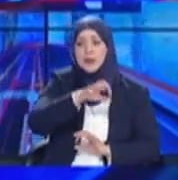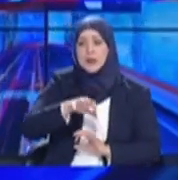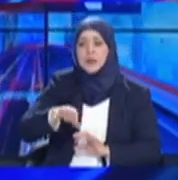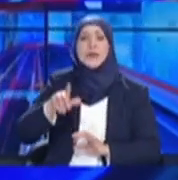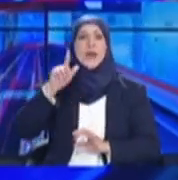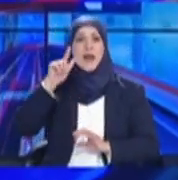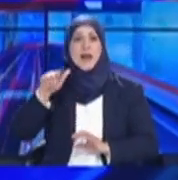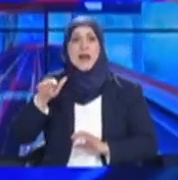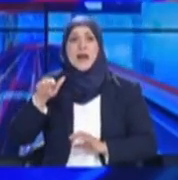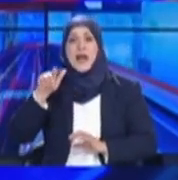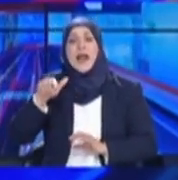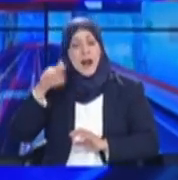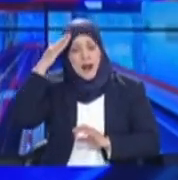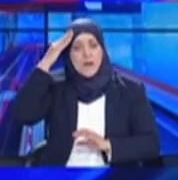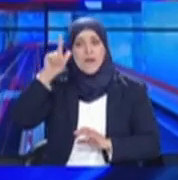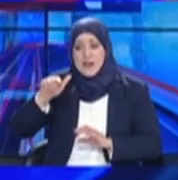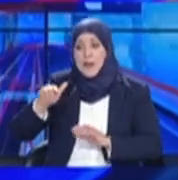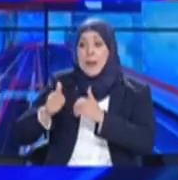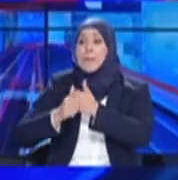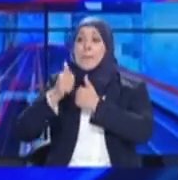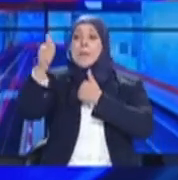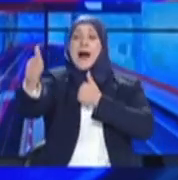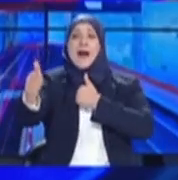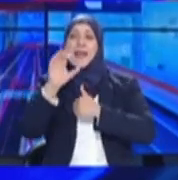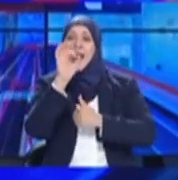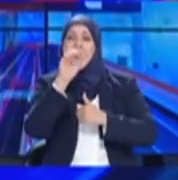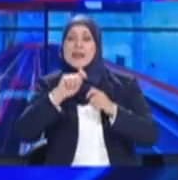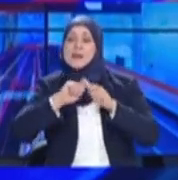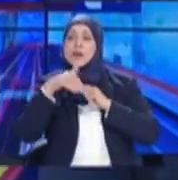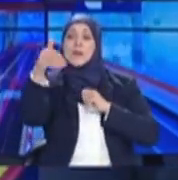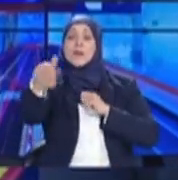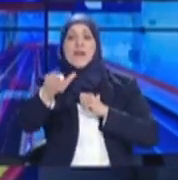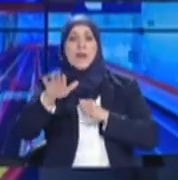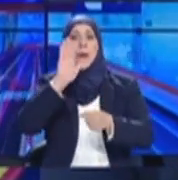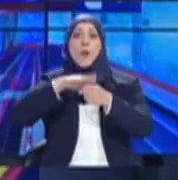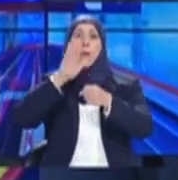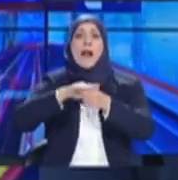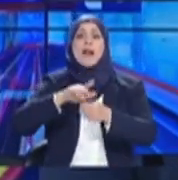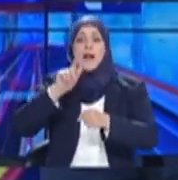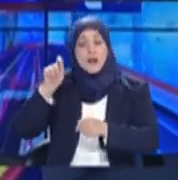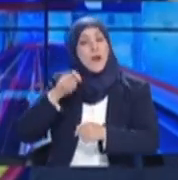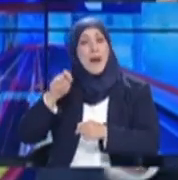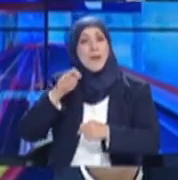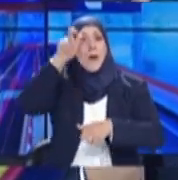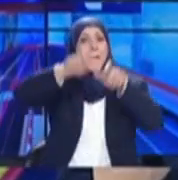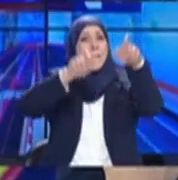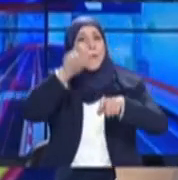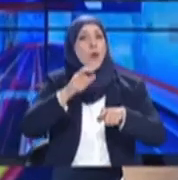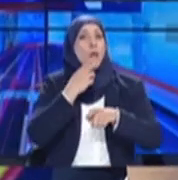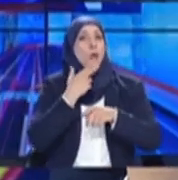خمسين مترا لكن المواطن في الظروف الاستثنائيه هديه ما بينا كيف كيف كما يحاول